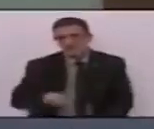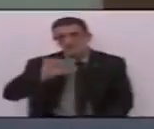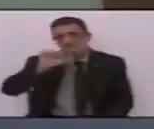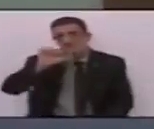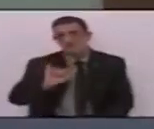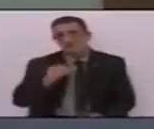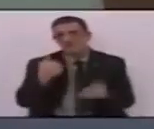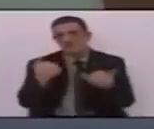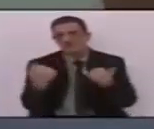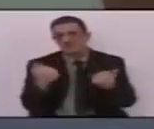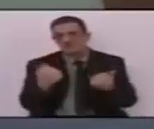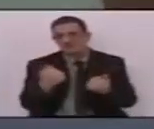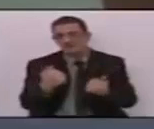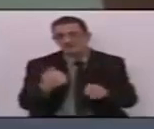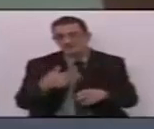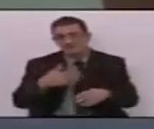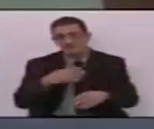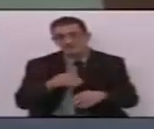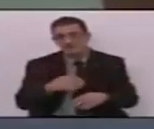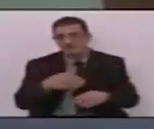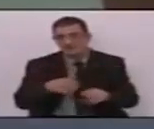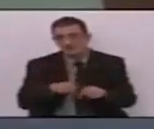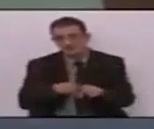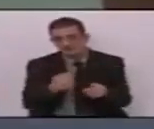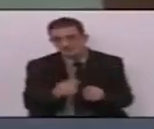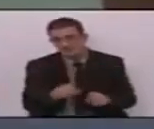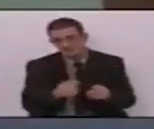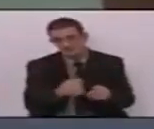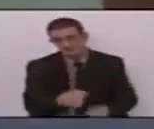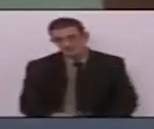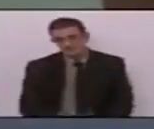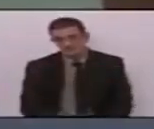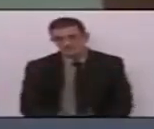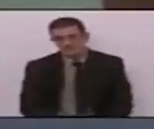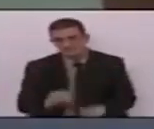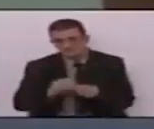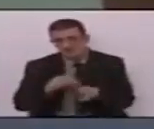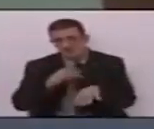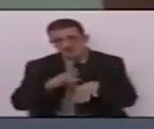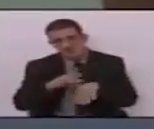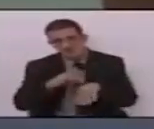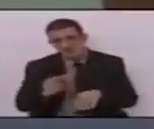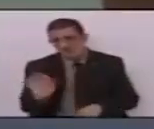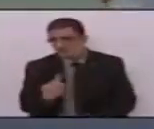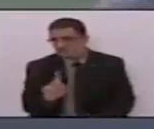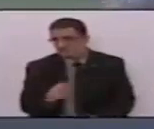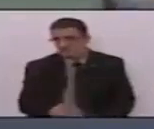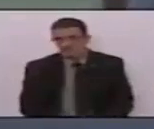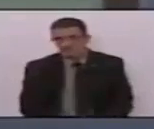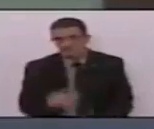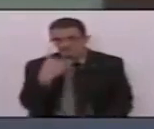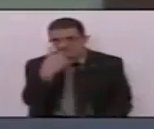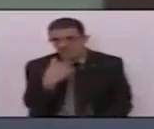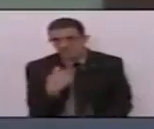زوج. احنا ماناش باغيين نتكلموا برك على باش نصدروا ونكونوا فرحانين باللي قاعدين نخدموا، وما نكونوش رطار بزاف لدرجه انه نهار